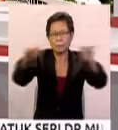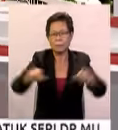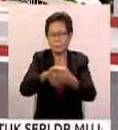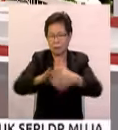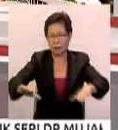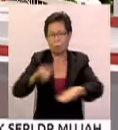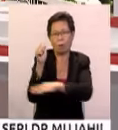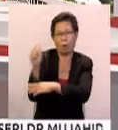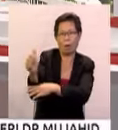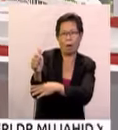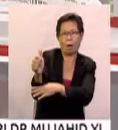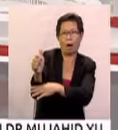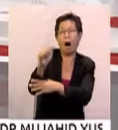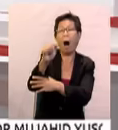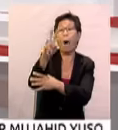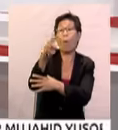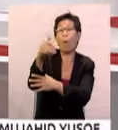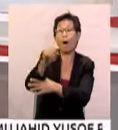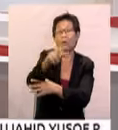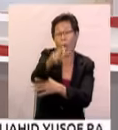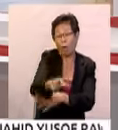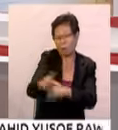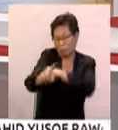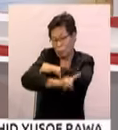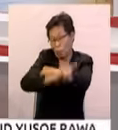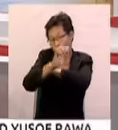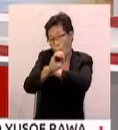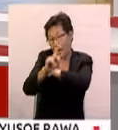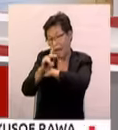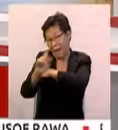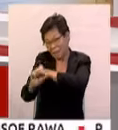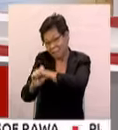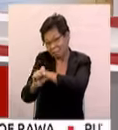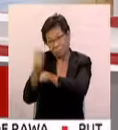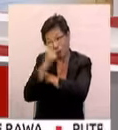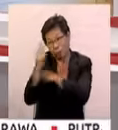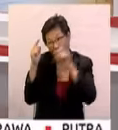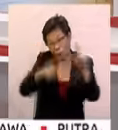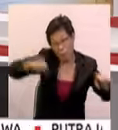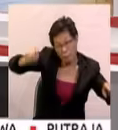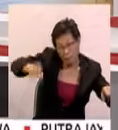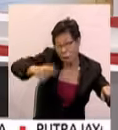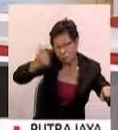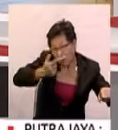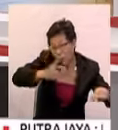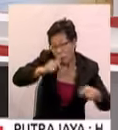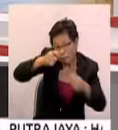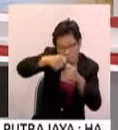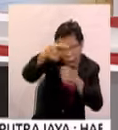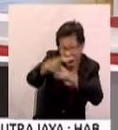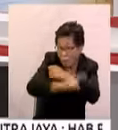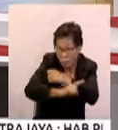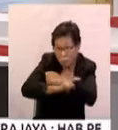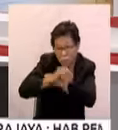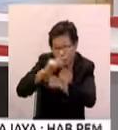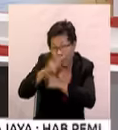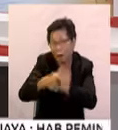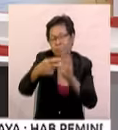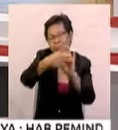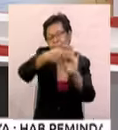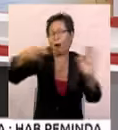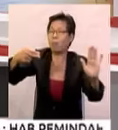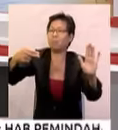kesedaran automatik AWAS. Sekiranya orang kena saman OKS gagal hadir ke mahkamah dan tidak membayar kompaun, tindakan senarai